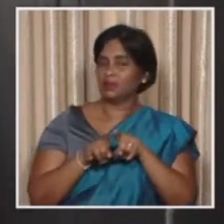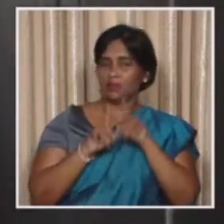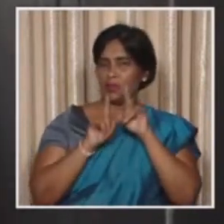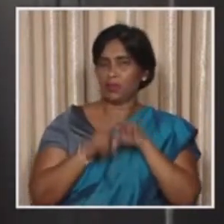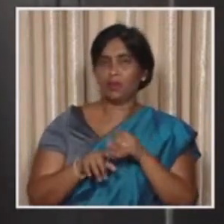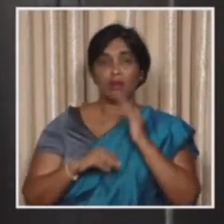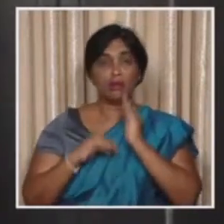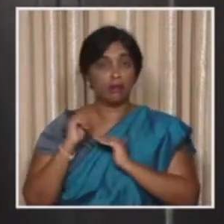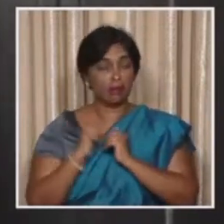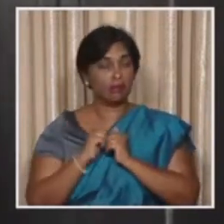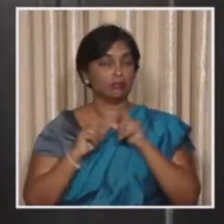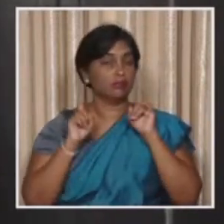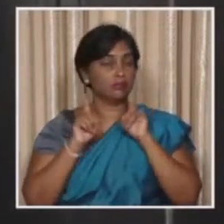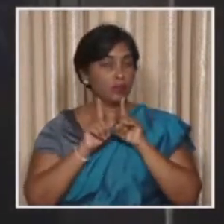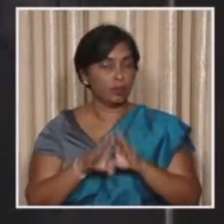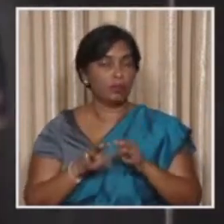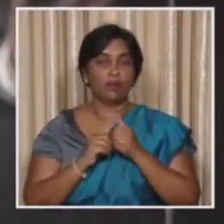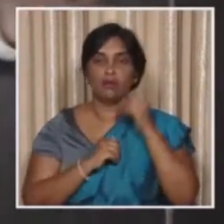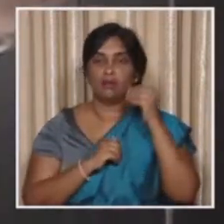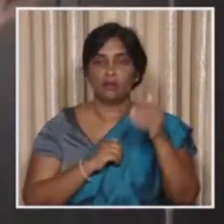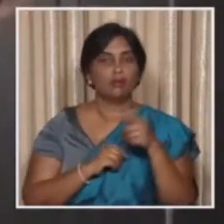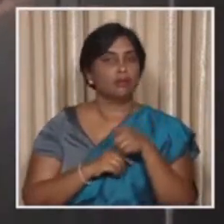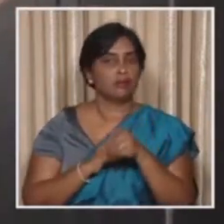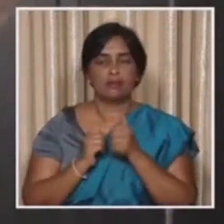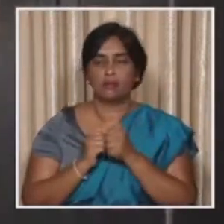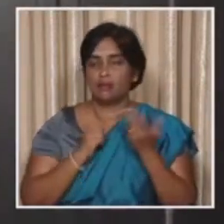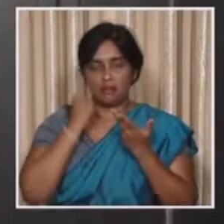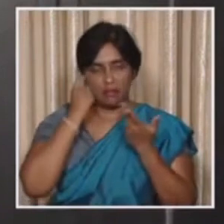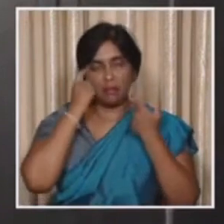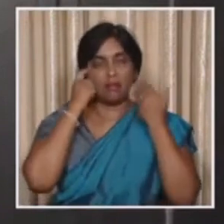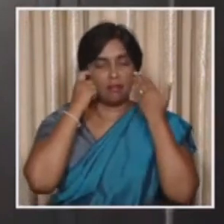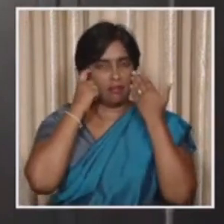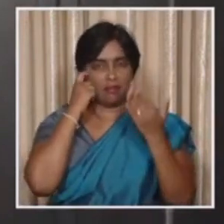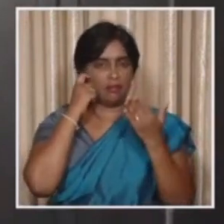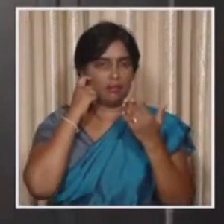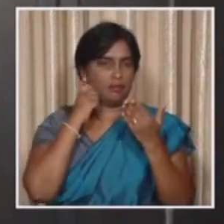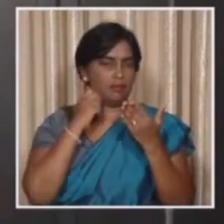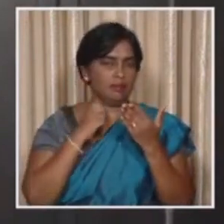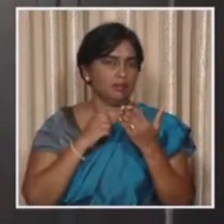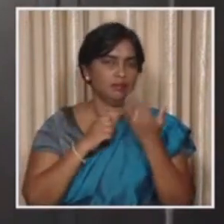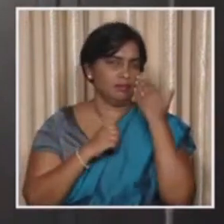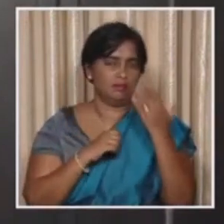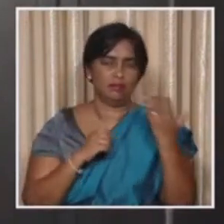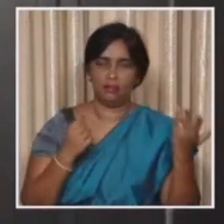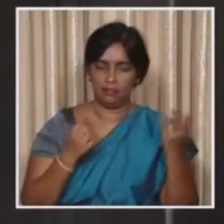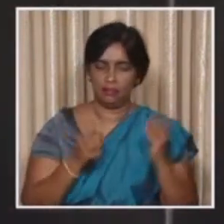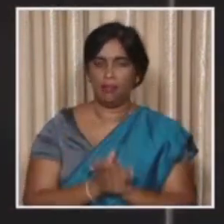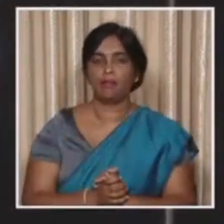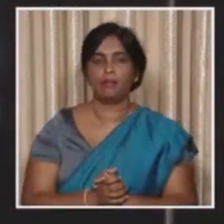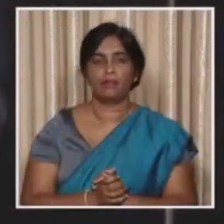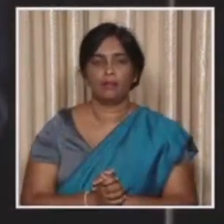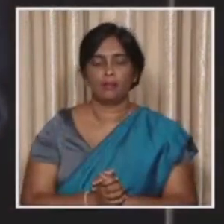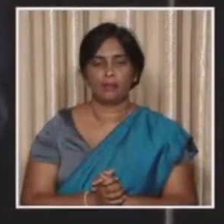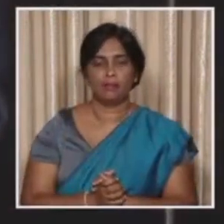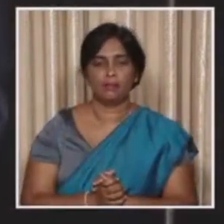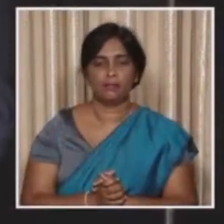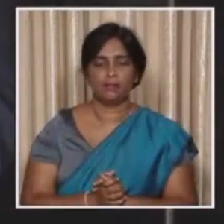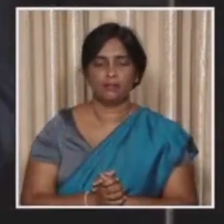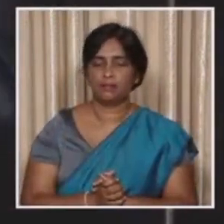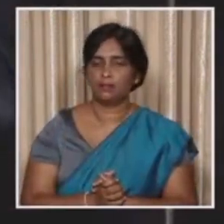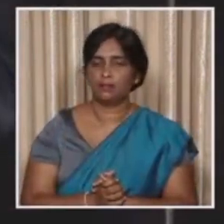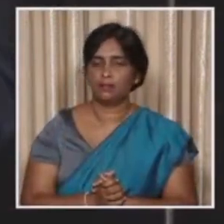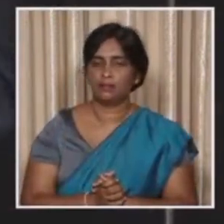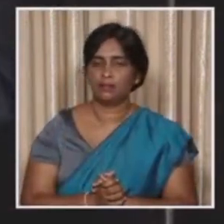நடக்கப் போகின்ற ஒன்றோ அல்ல என்பது நான் சொன்ன வரிசையிலே வரக்கூடிய முன்மொழிவுகளிலிருந்து மிகவும் தெளிவாக எங்களுக்கு